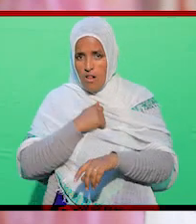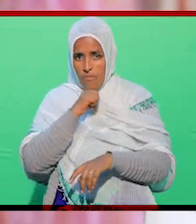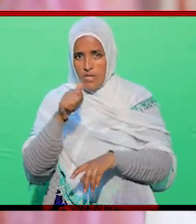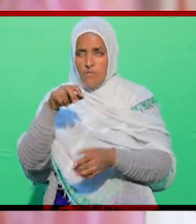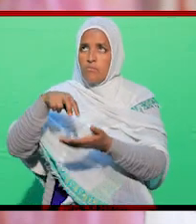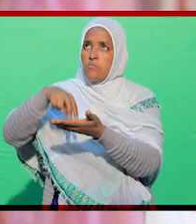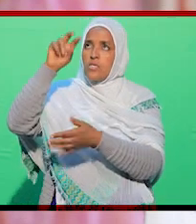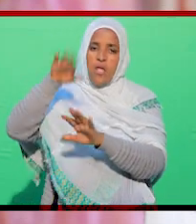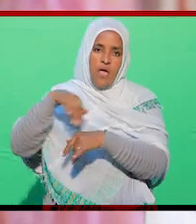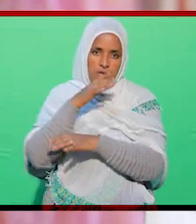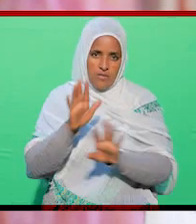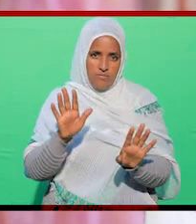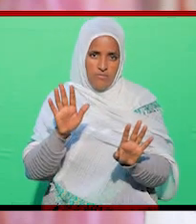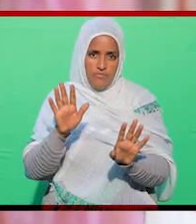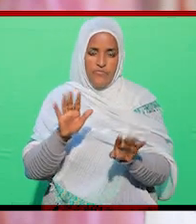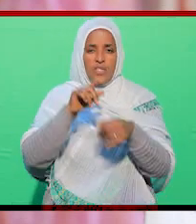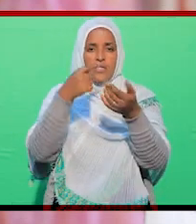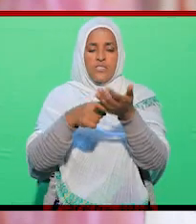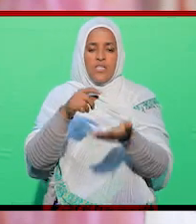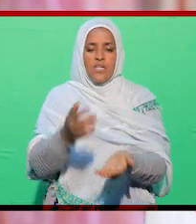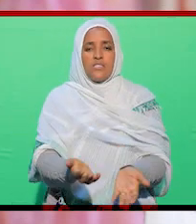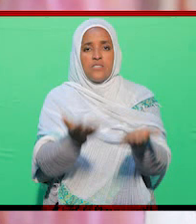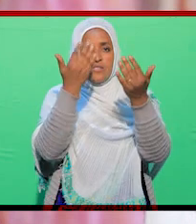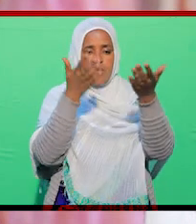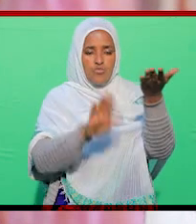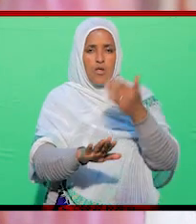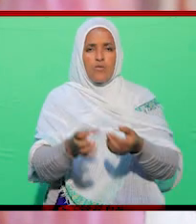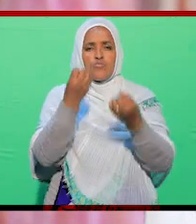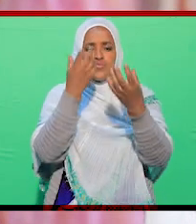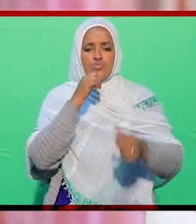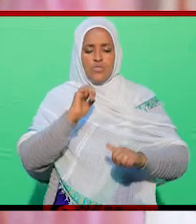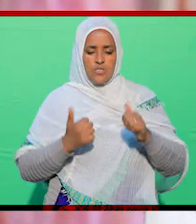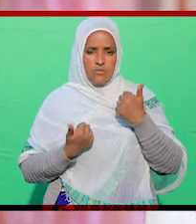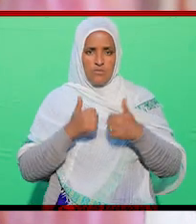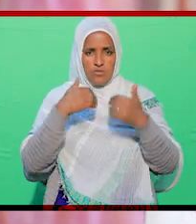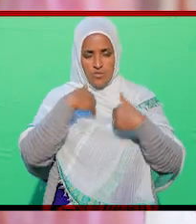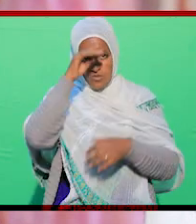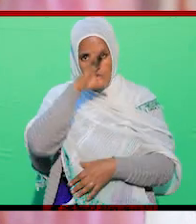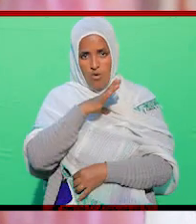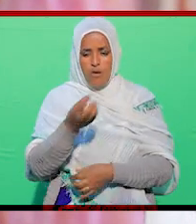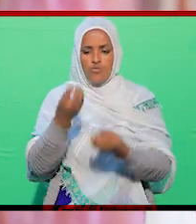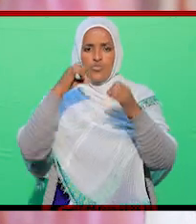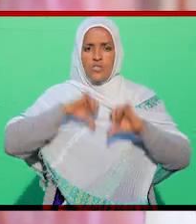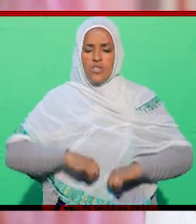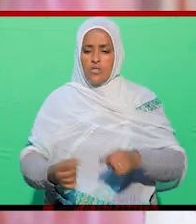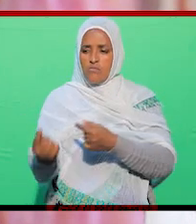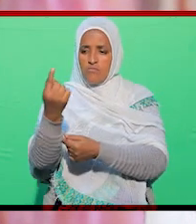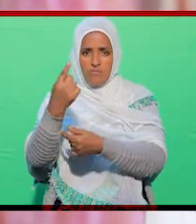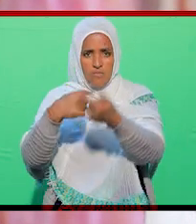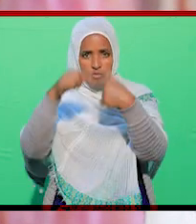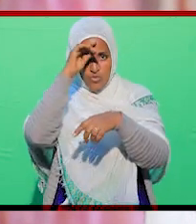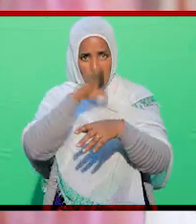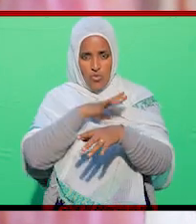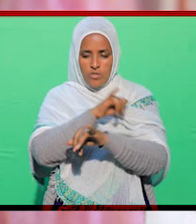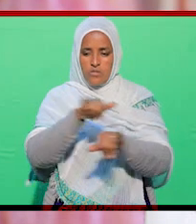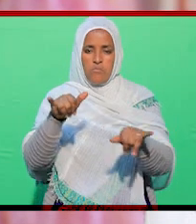ብቻ ሳይሆኑ ያላመኑትም መነሳት አይቀርላቸው። ስለ ትንሣኤ ሙታን ብዙ ጥርጥር የሚጠራጠሩ